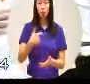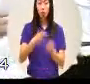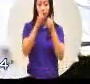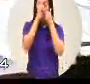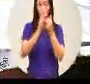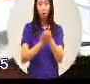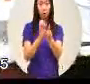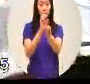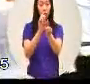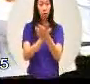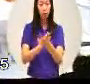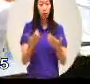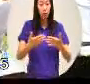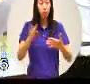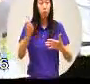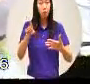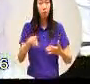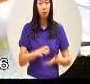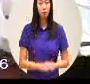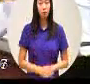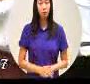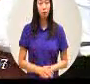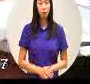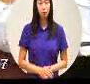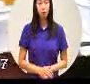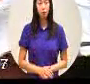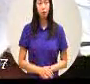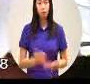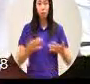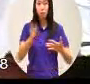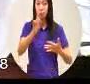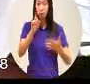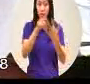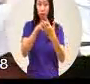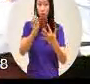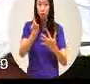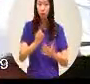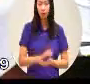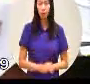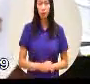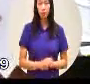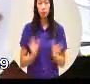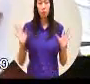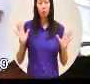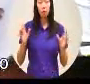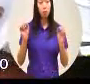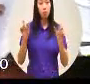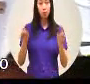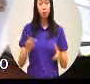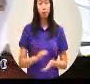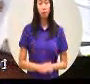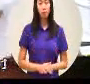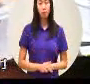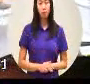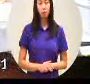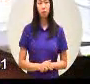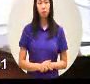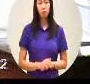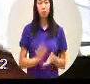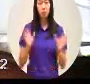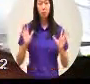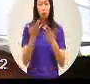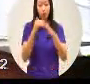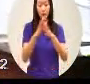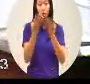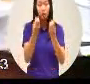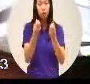吼，问题出在哪里？问题不是出在小孩子吼没有学校念，